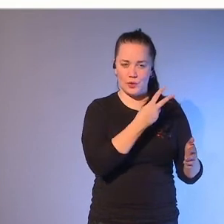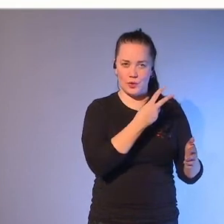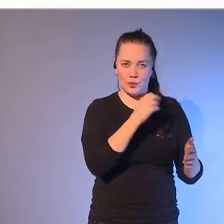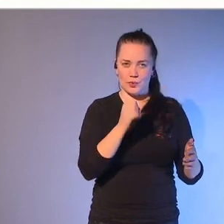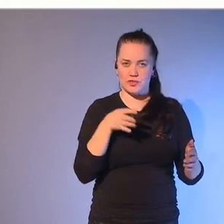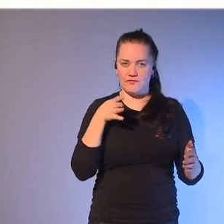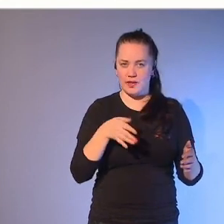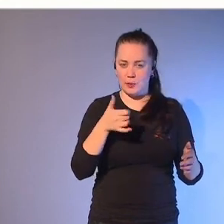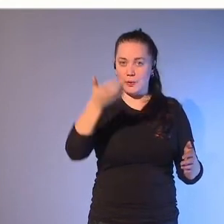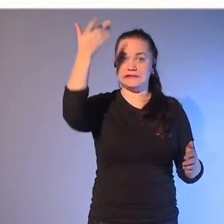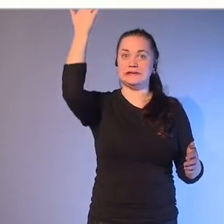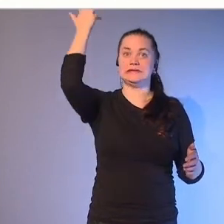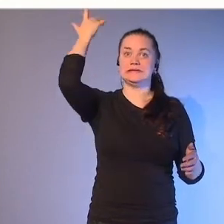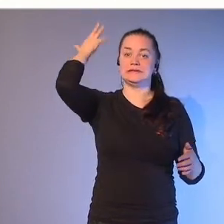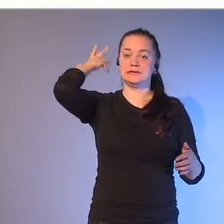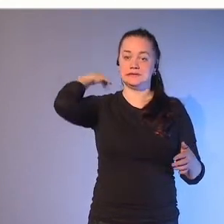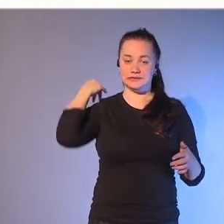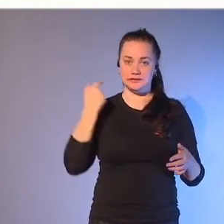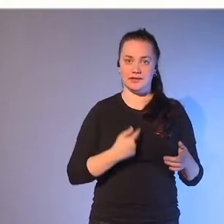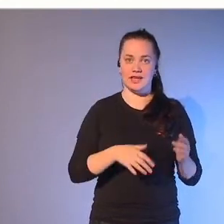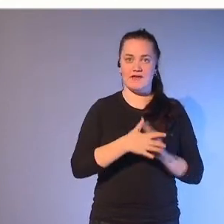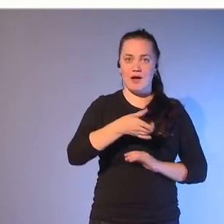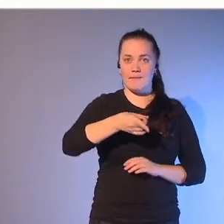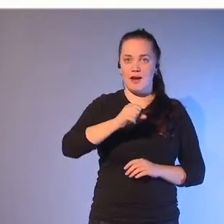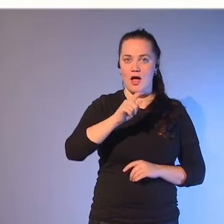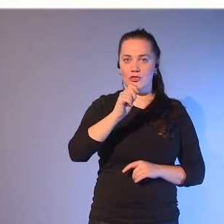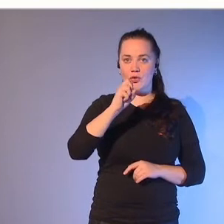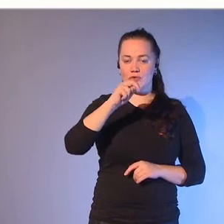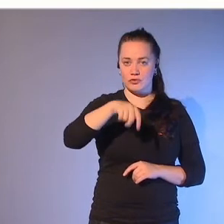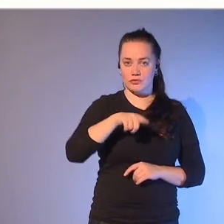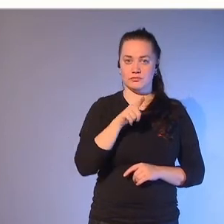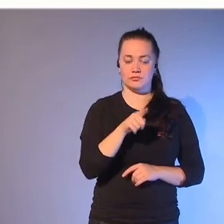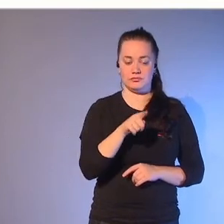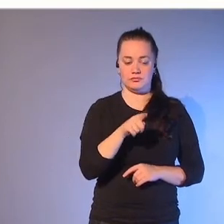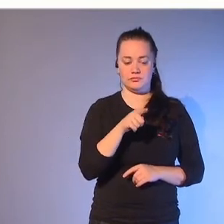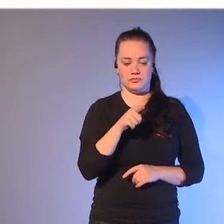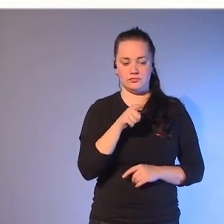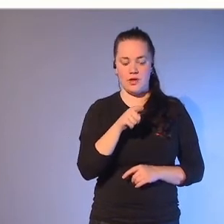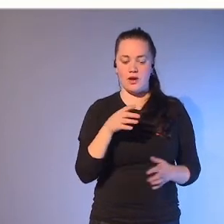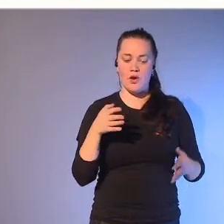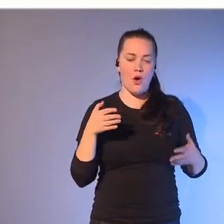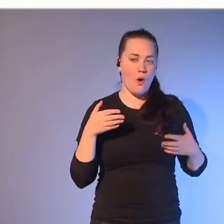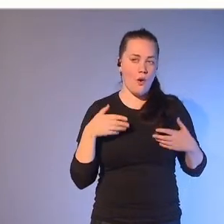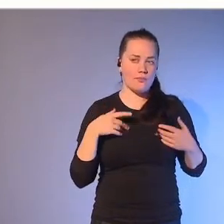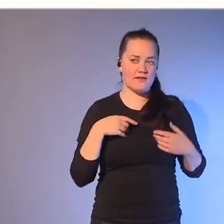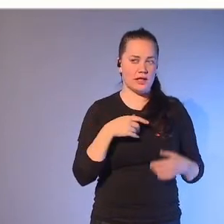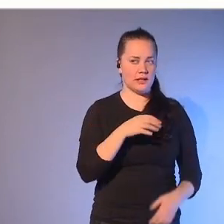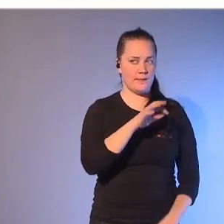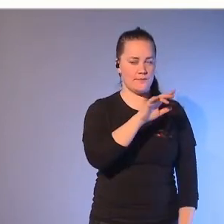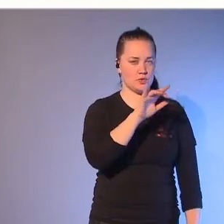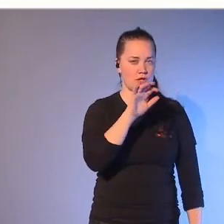siden. Det var Platon som opplevde at